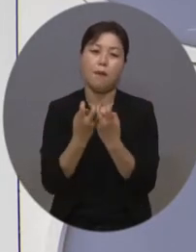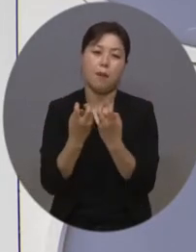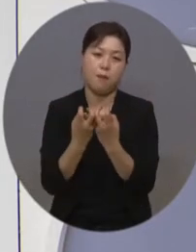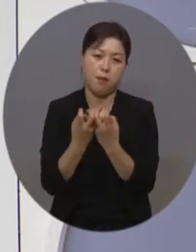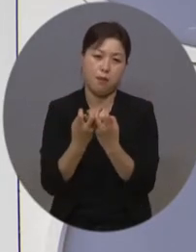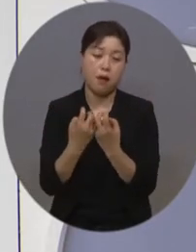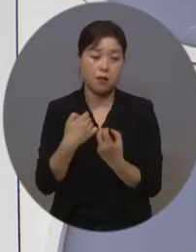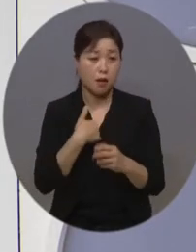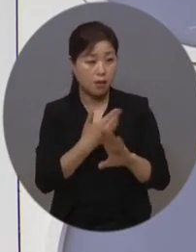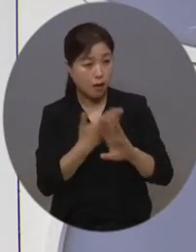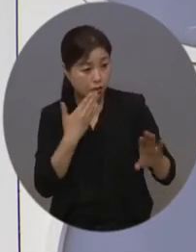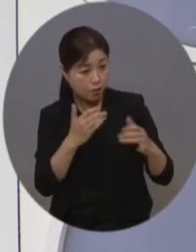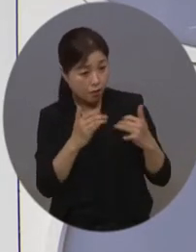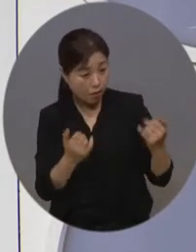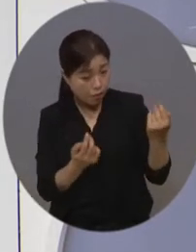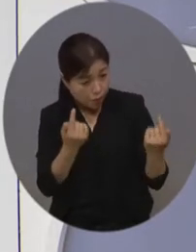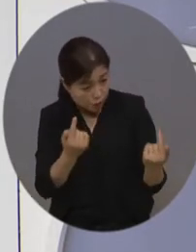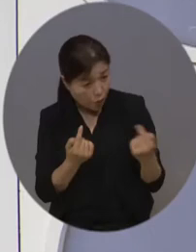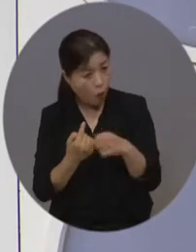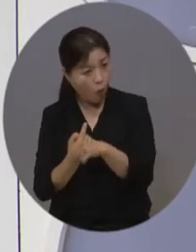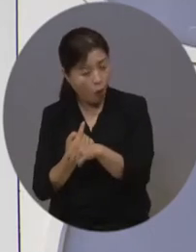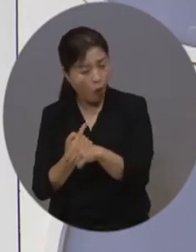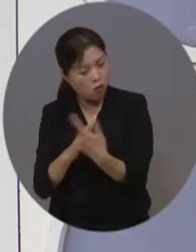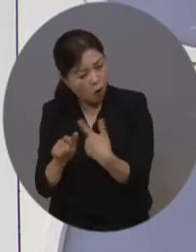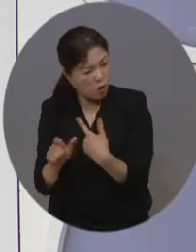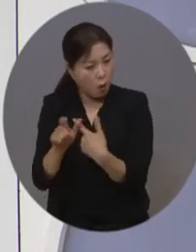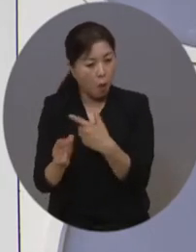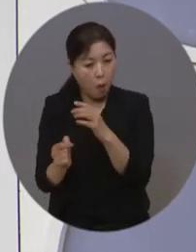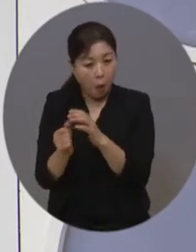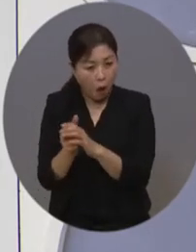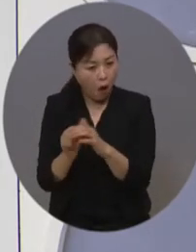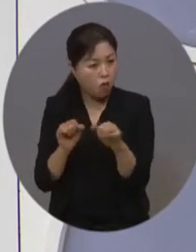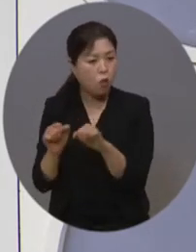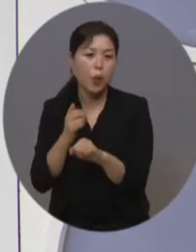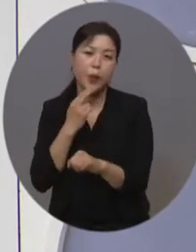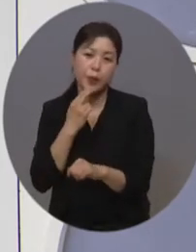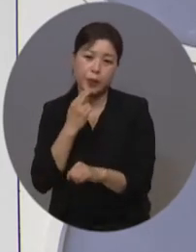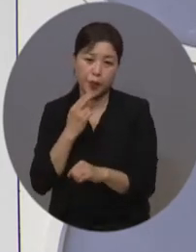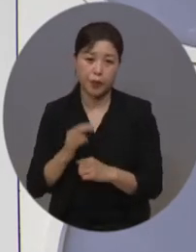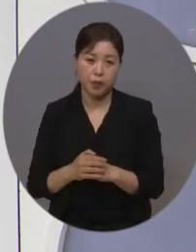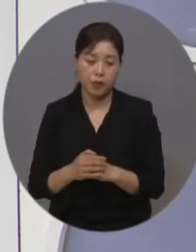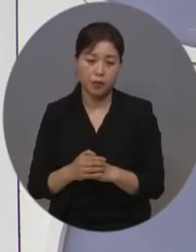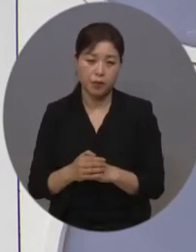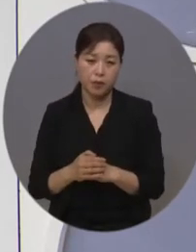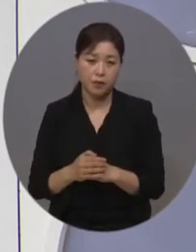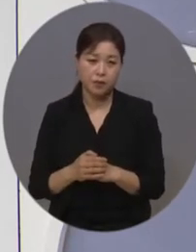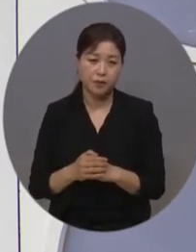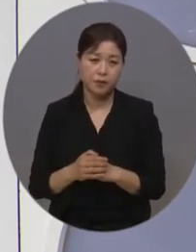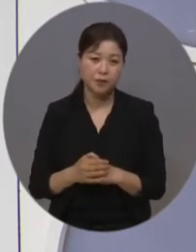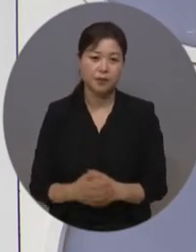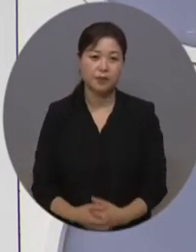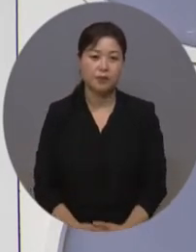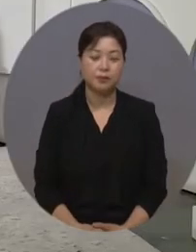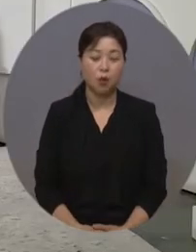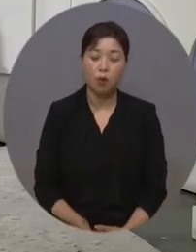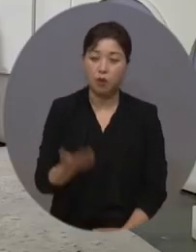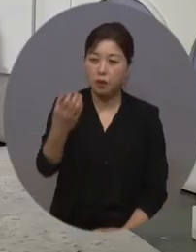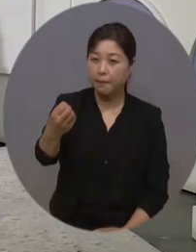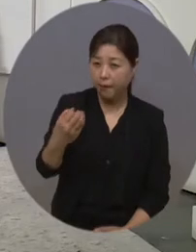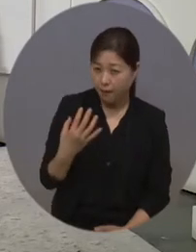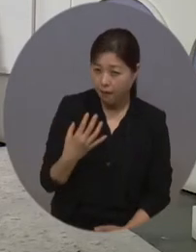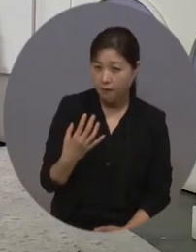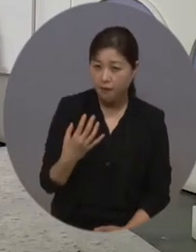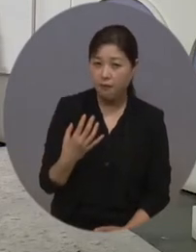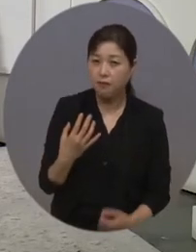사람보다 특별히 따로 하는 일은 없습니다. 그래요. 뭐 그게 좀 다릅니다. 예. 그 지금 말씀을 듣고 보니까